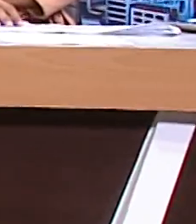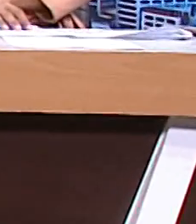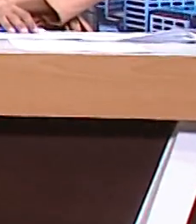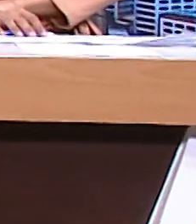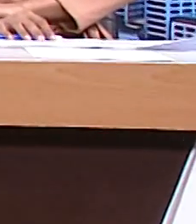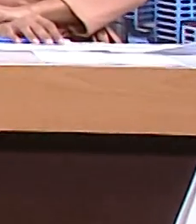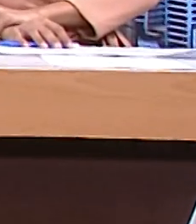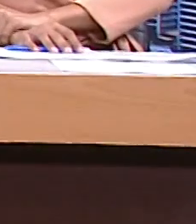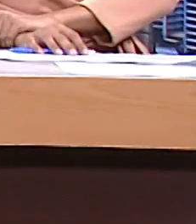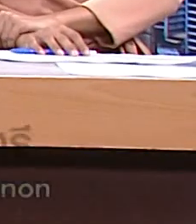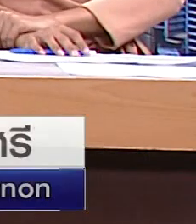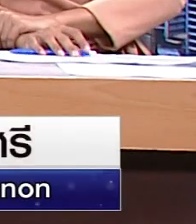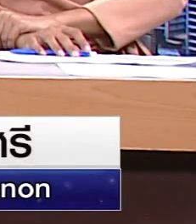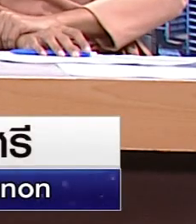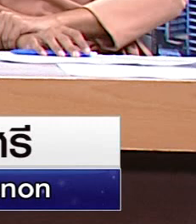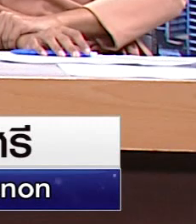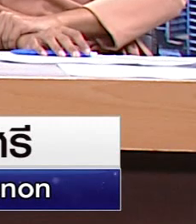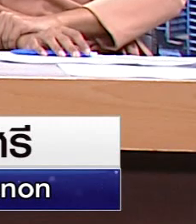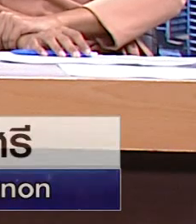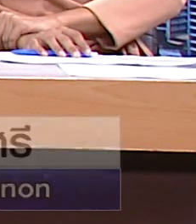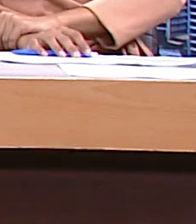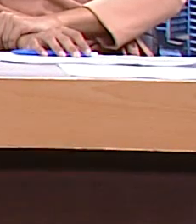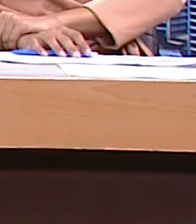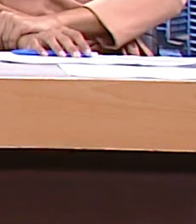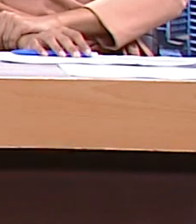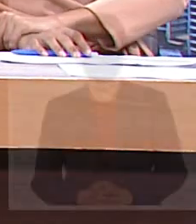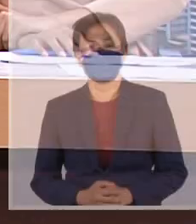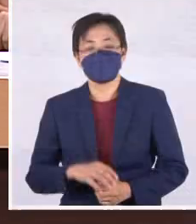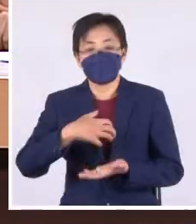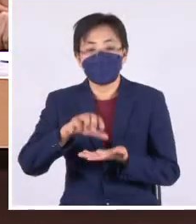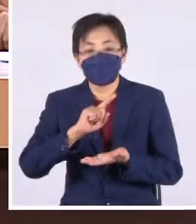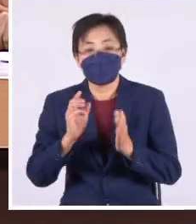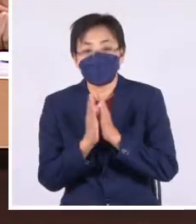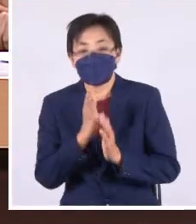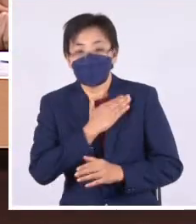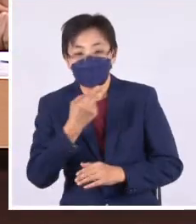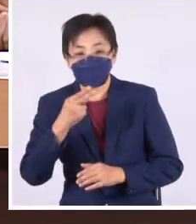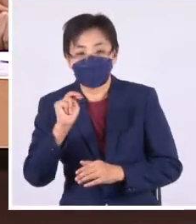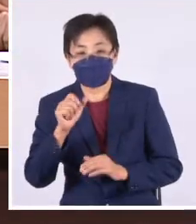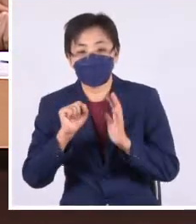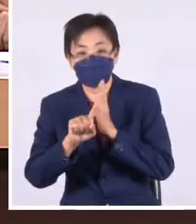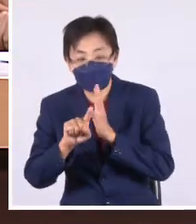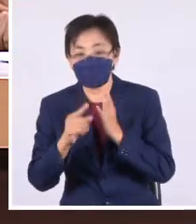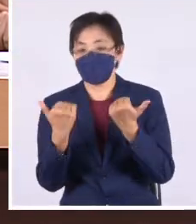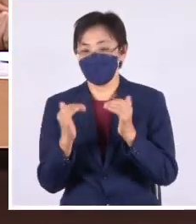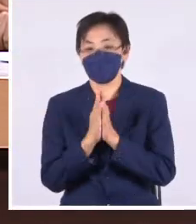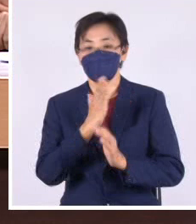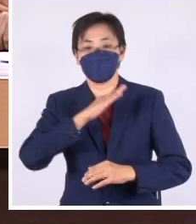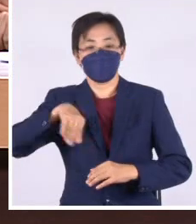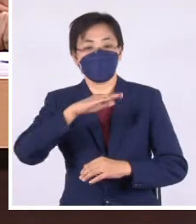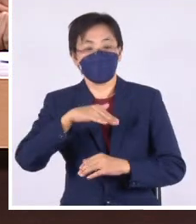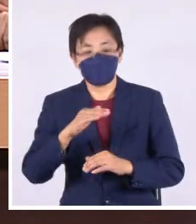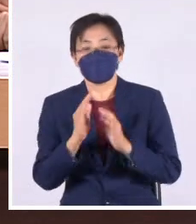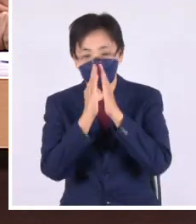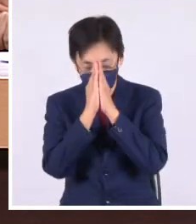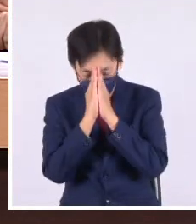ห้านาฬิกา43นาทีมารับชมตลาดข่าวกันต่อเรื่องของหลวงปู่หงนี่นะครับเป็นพระเกจิที่ชาวบ้านเคารพนับถือกันมากนะครับ